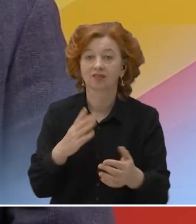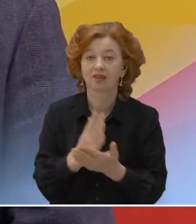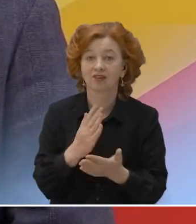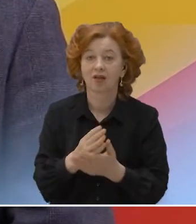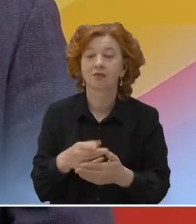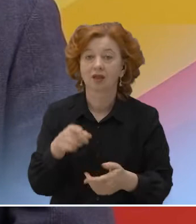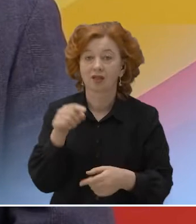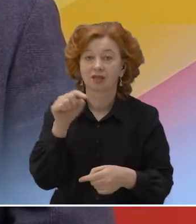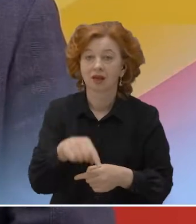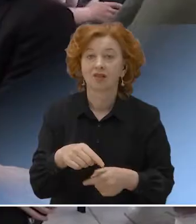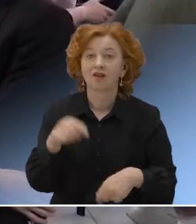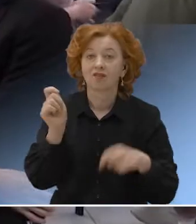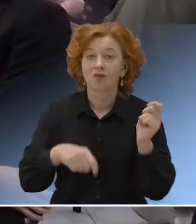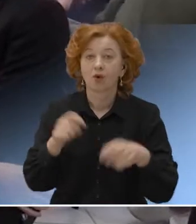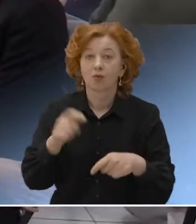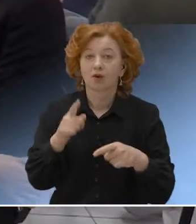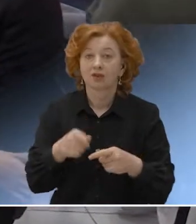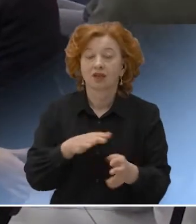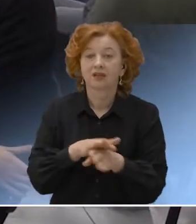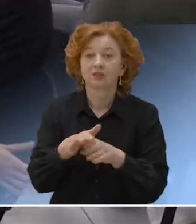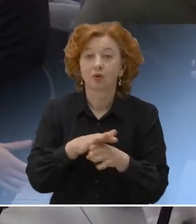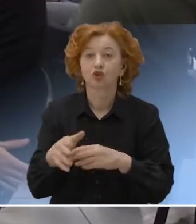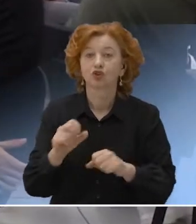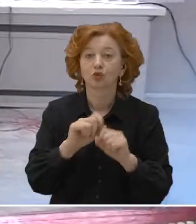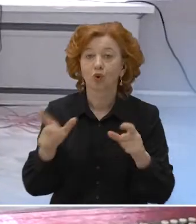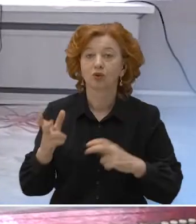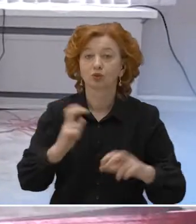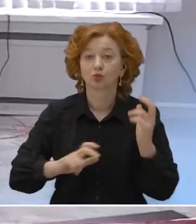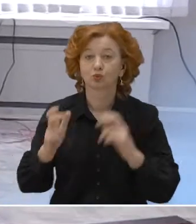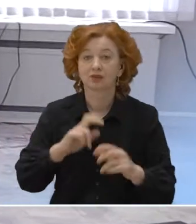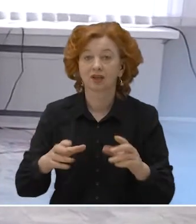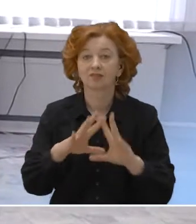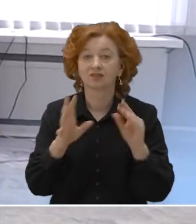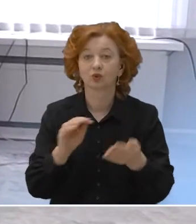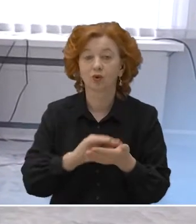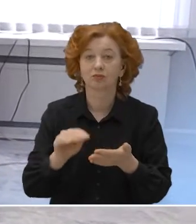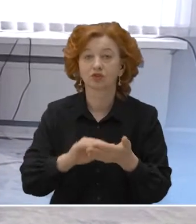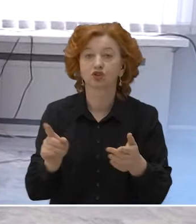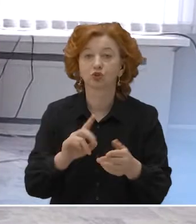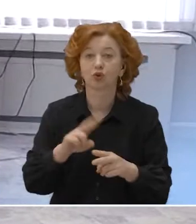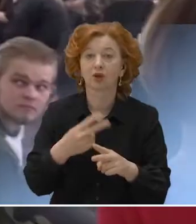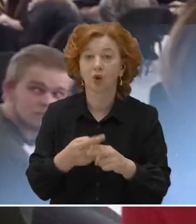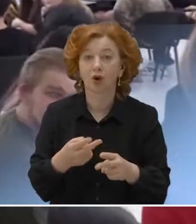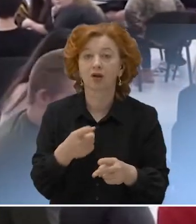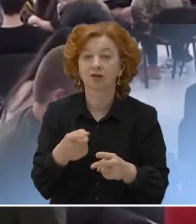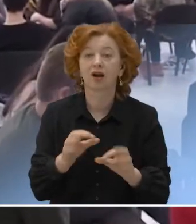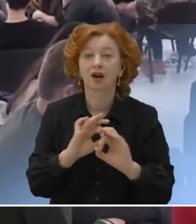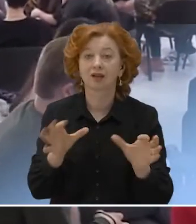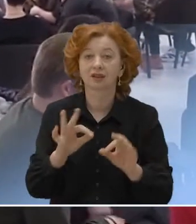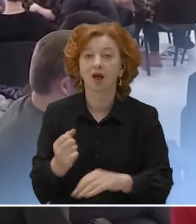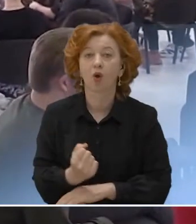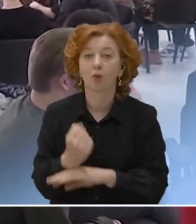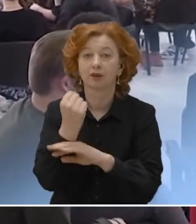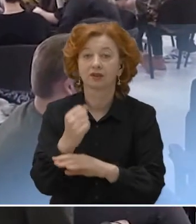соорганизатором данного форума. Здесь собрались школьники и студенты. В ходе встречи спикеры объяснили, что же такое предпринимательство,